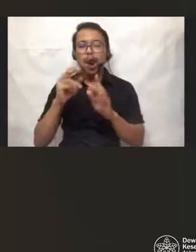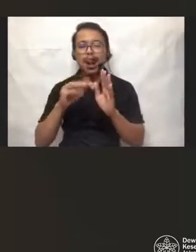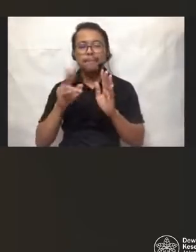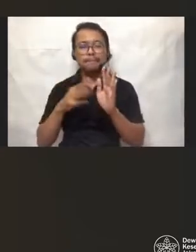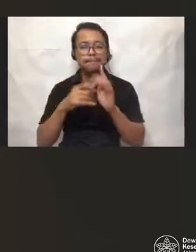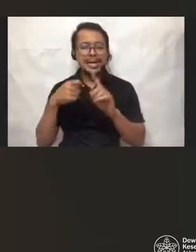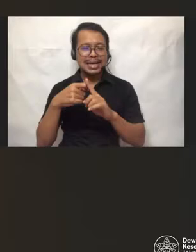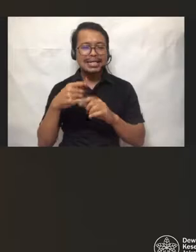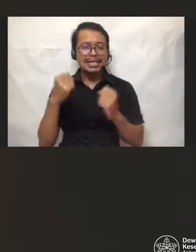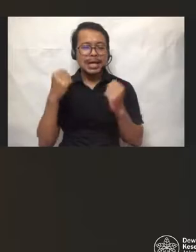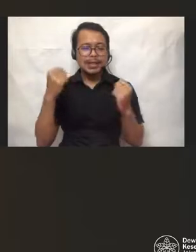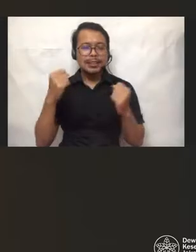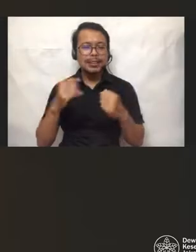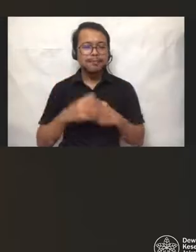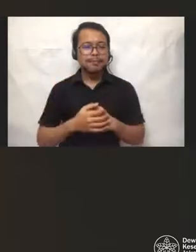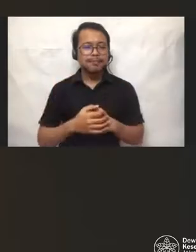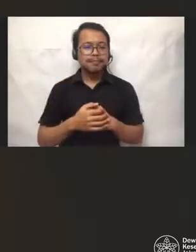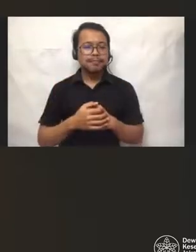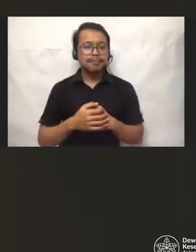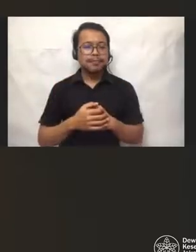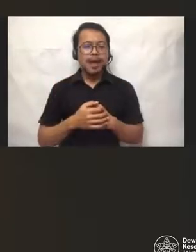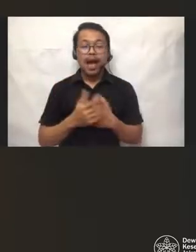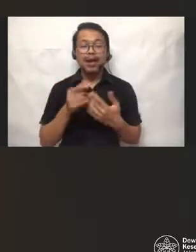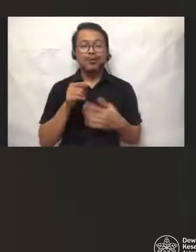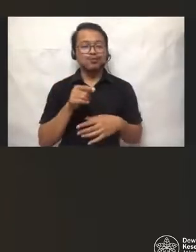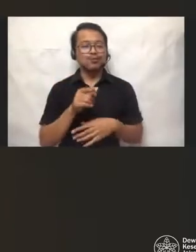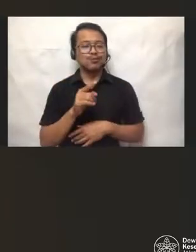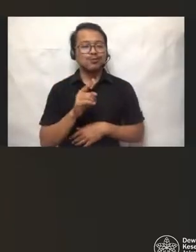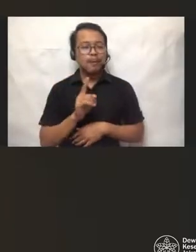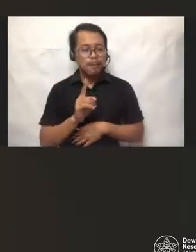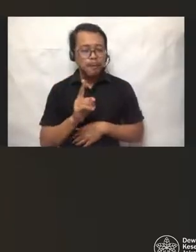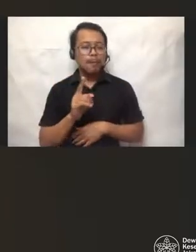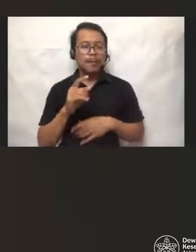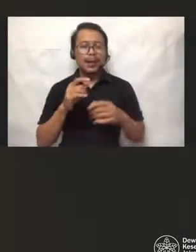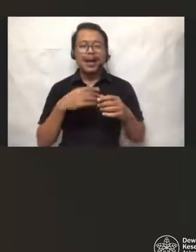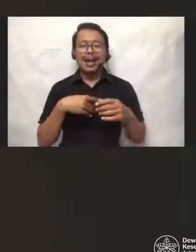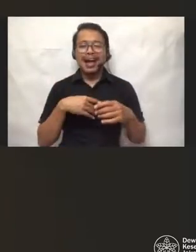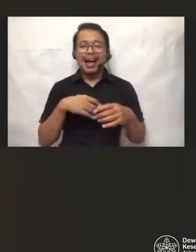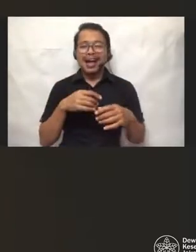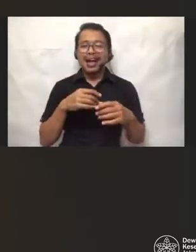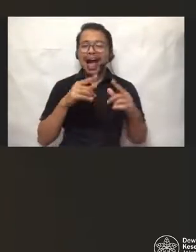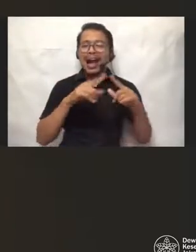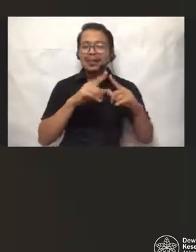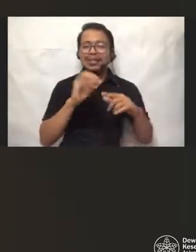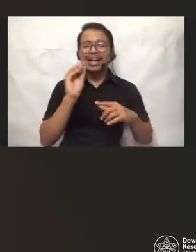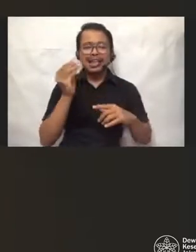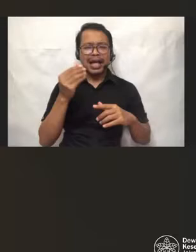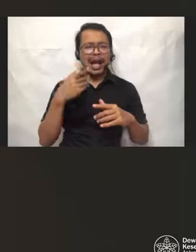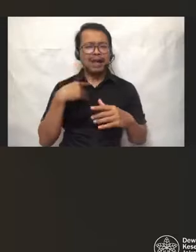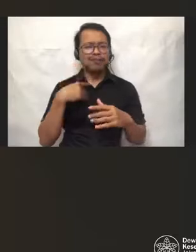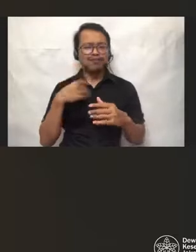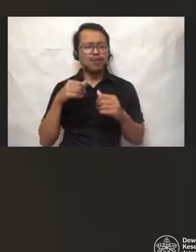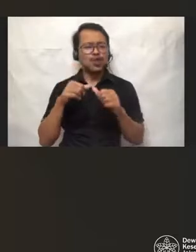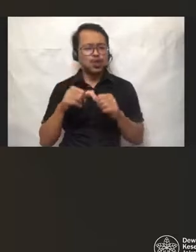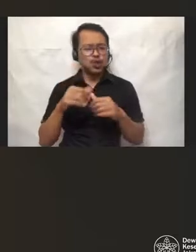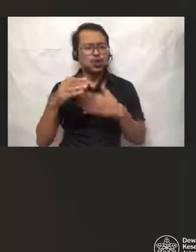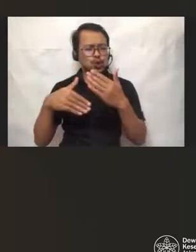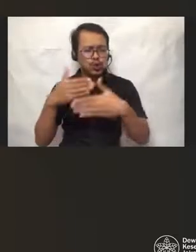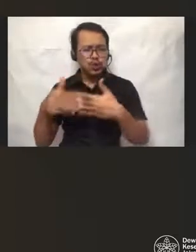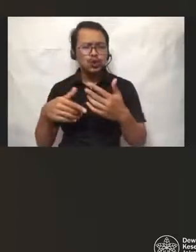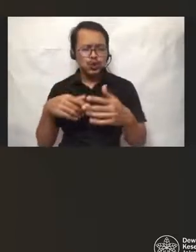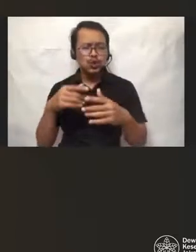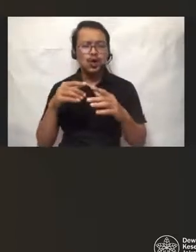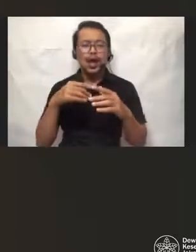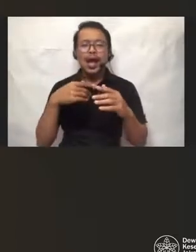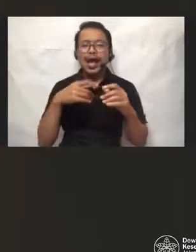Ini membuat Akademi Jakarta akan terus menyediakan forum Sultan Takdir Ali Syahbana Memorial Lecture agar suara